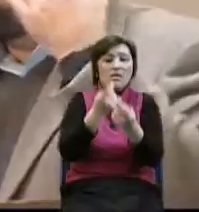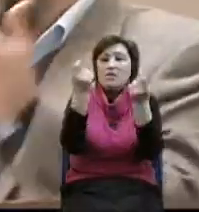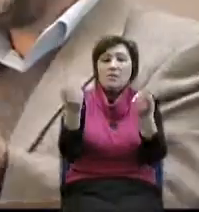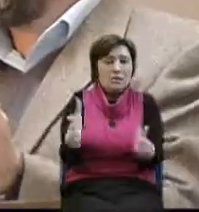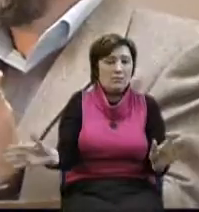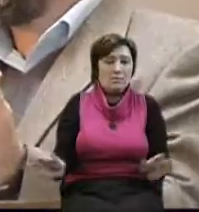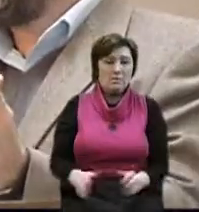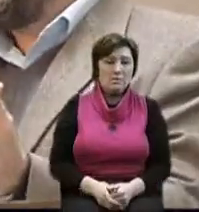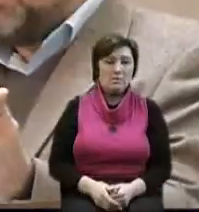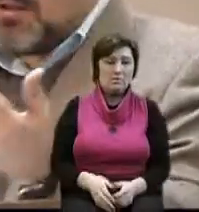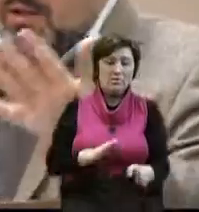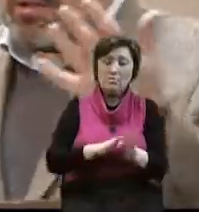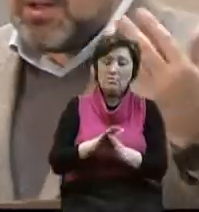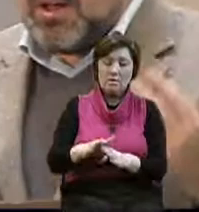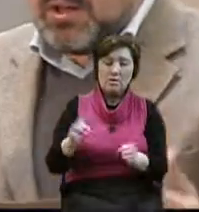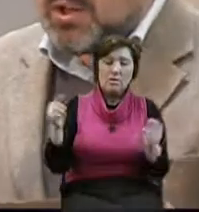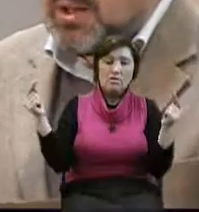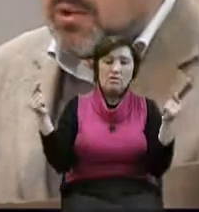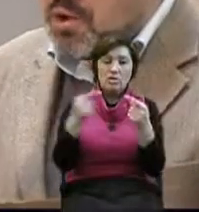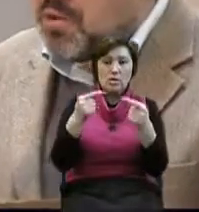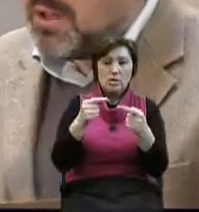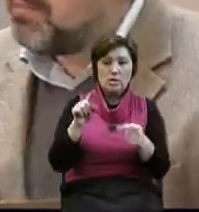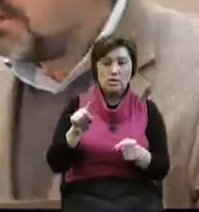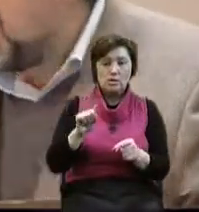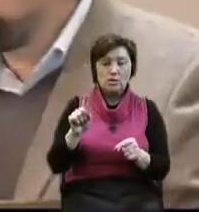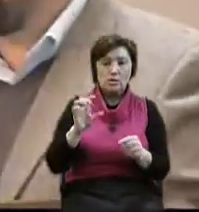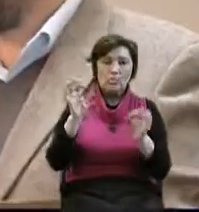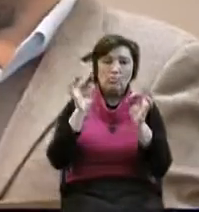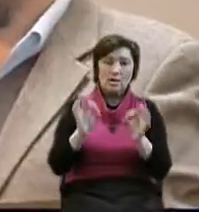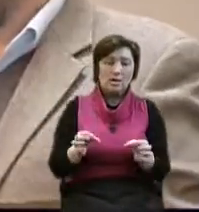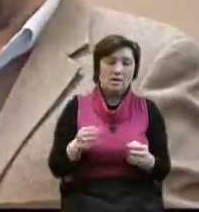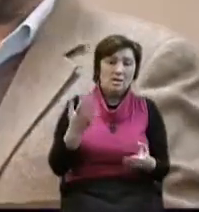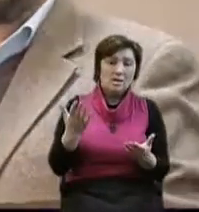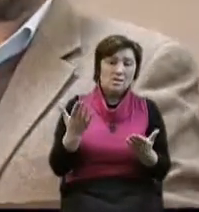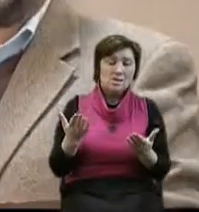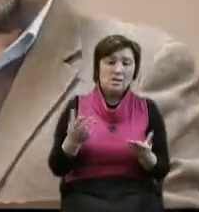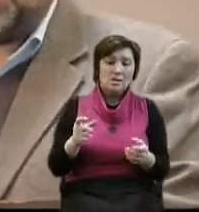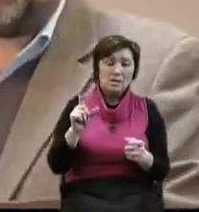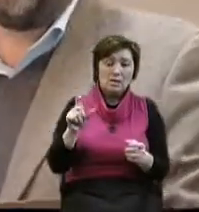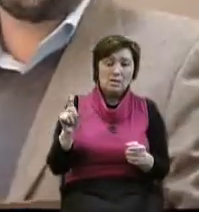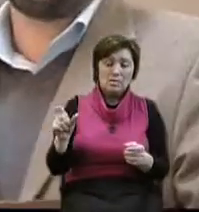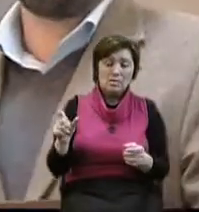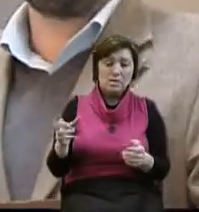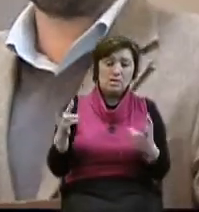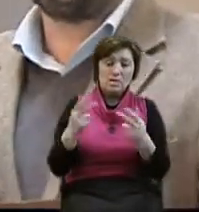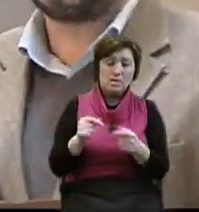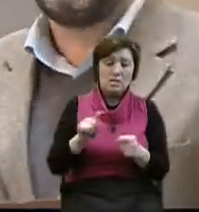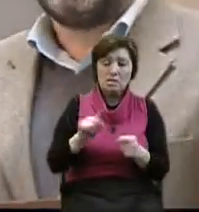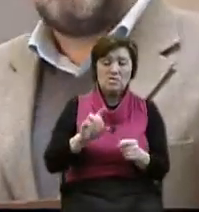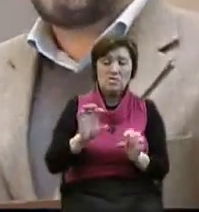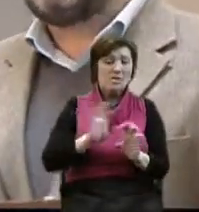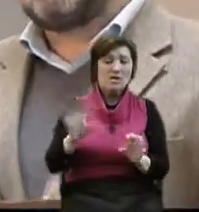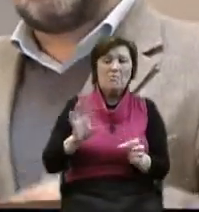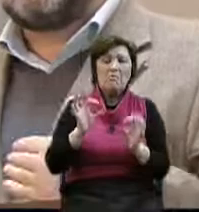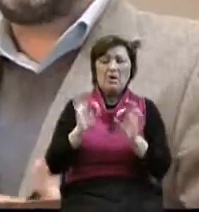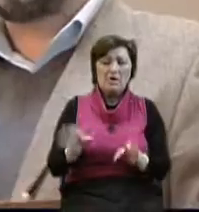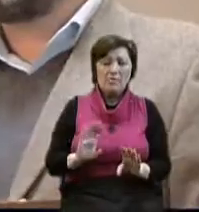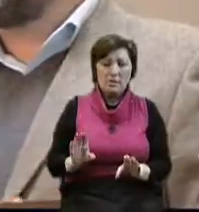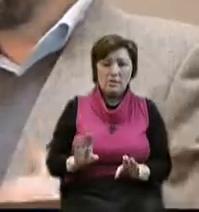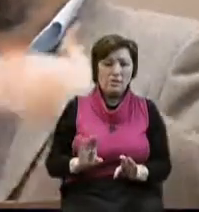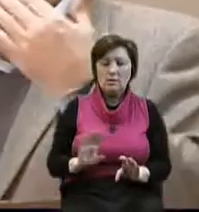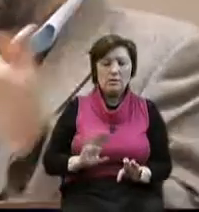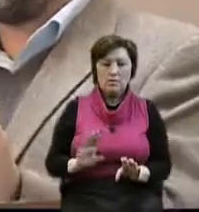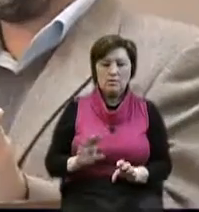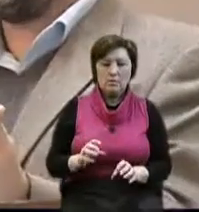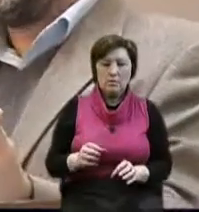что правильно. И если люди считали, что это неправильно, Он не останавливался в угоду людям, а продолжал делать то,